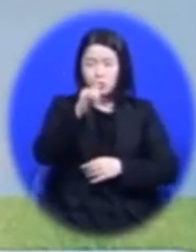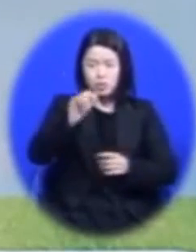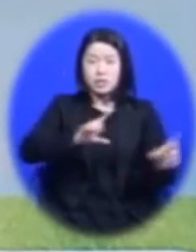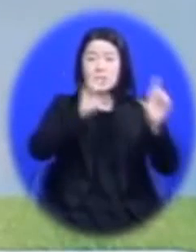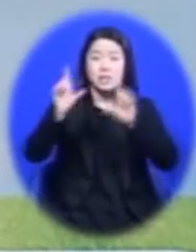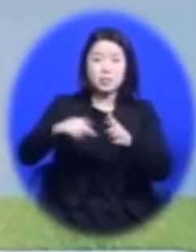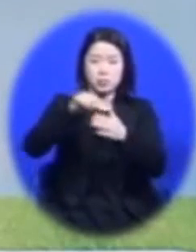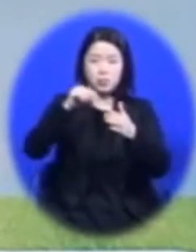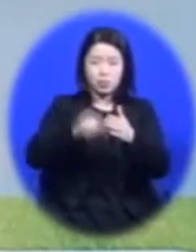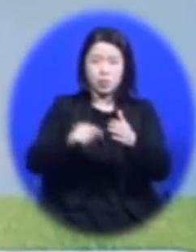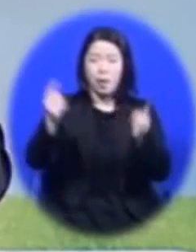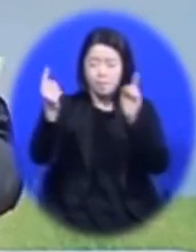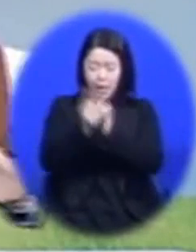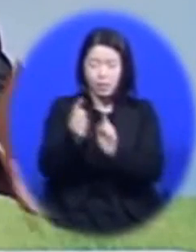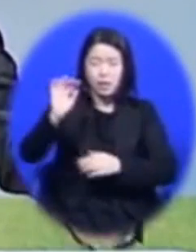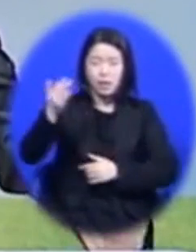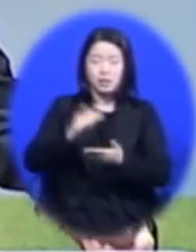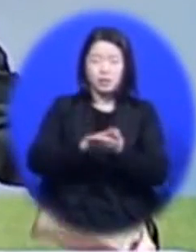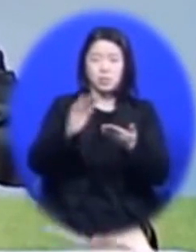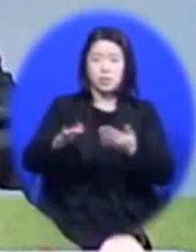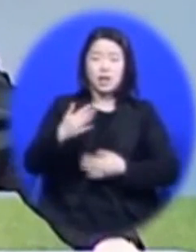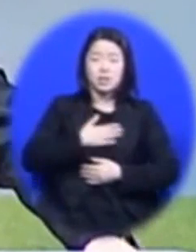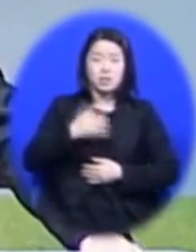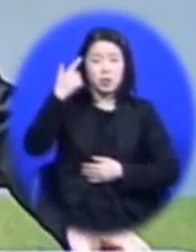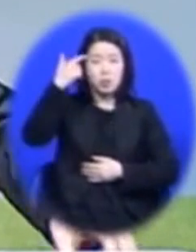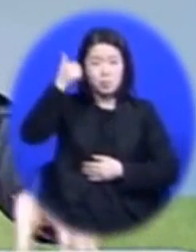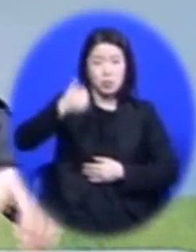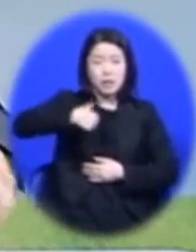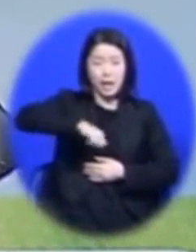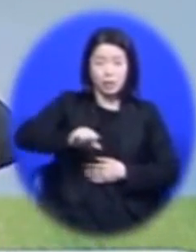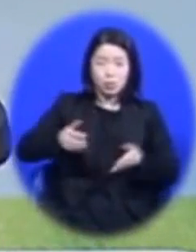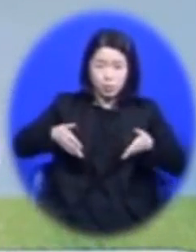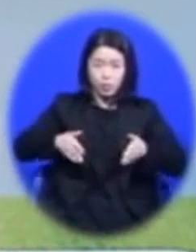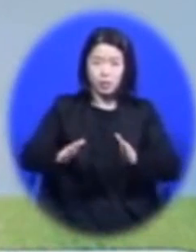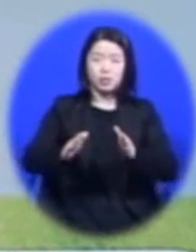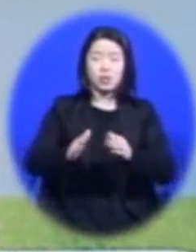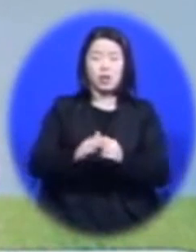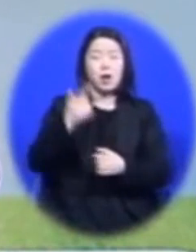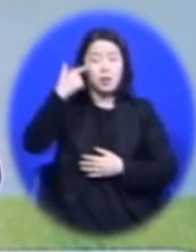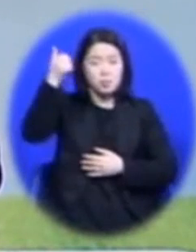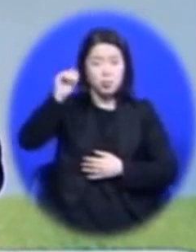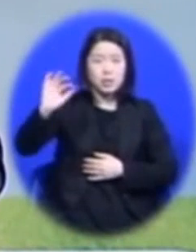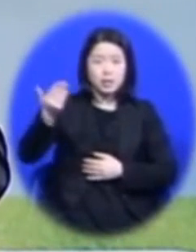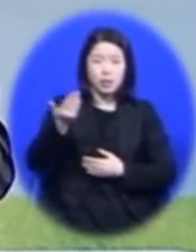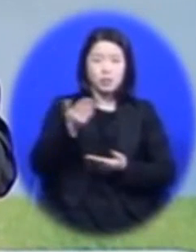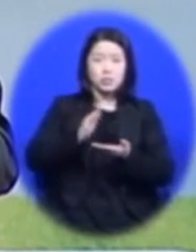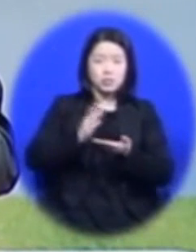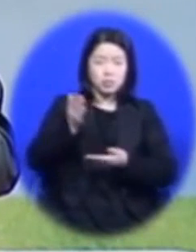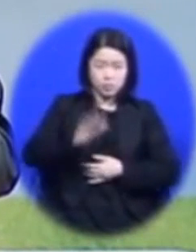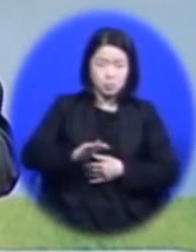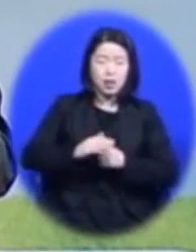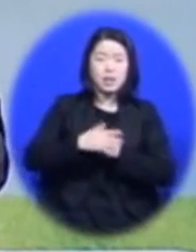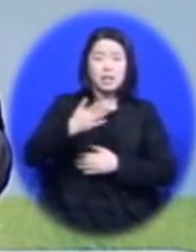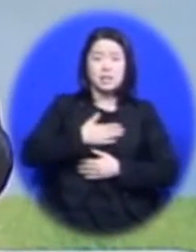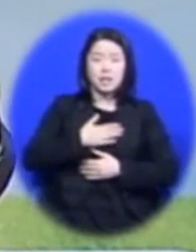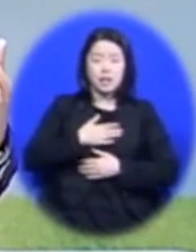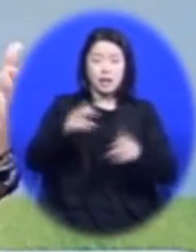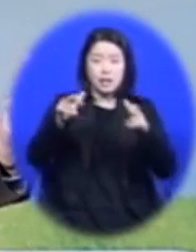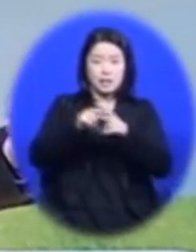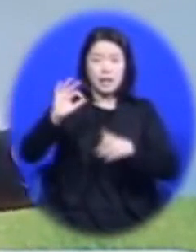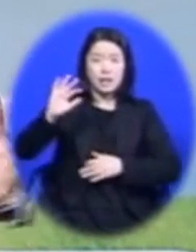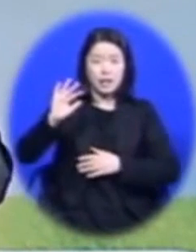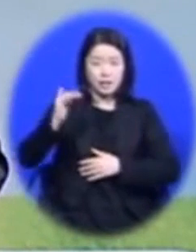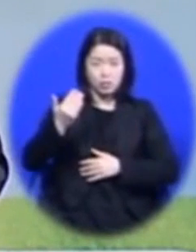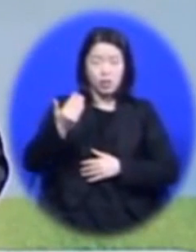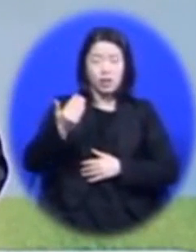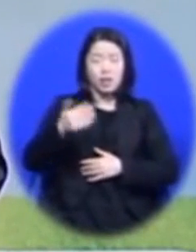속에서. 저는 목사의 아들로 태어나서 목사가 됐지만 제가 장애인이 될